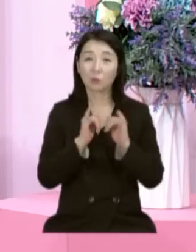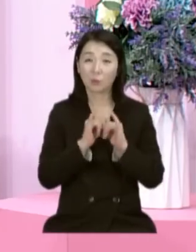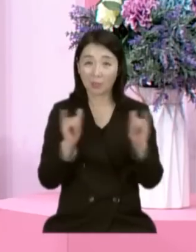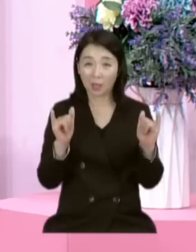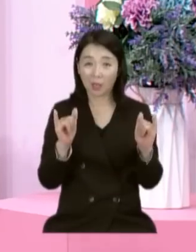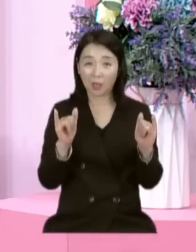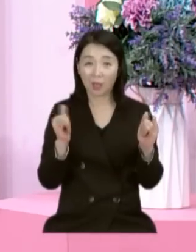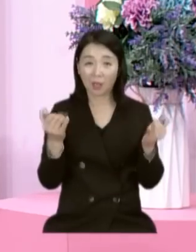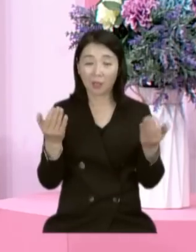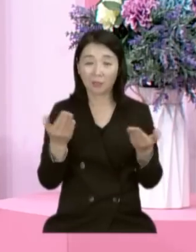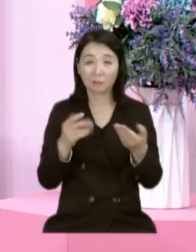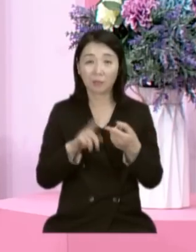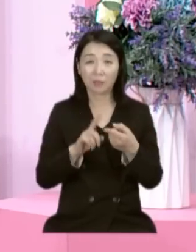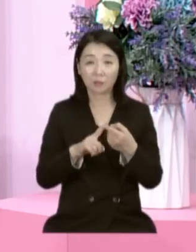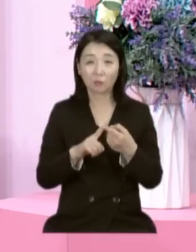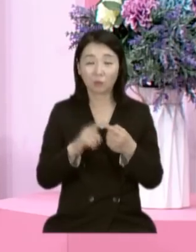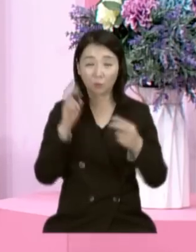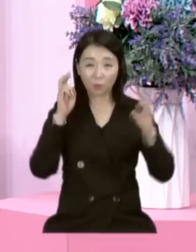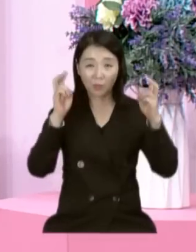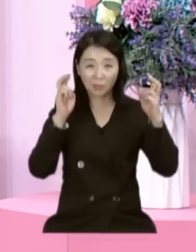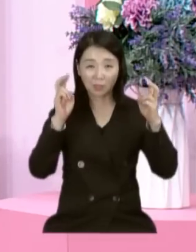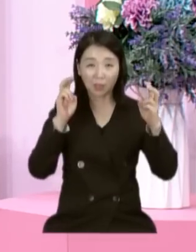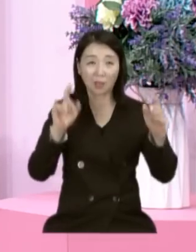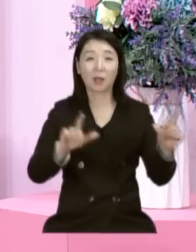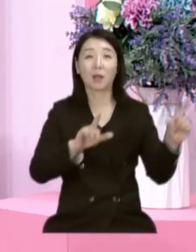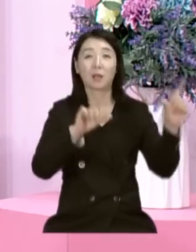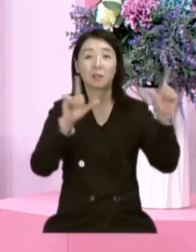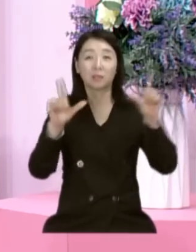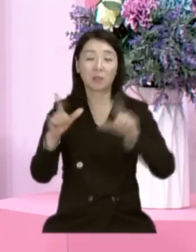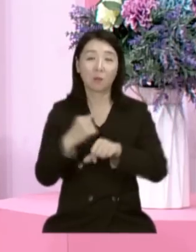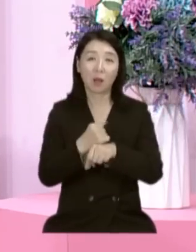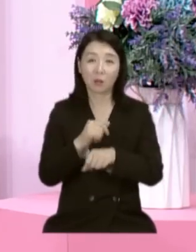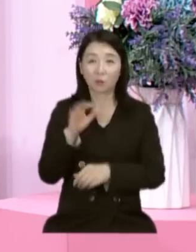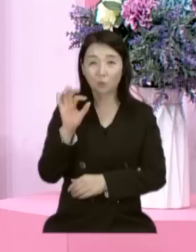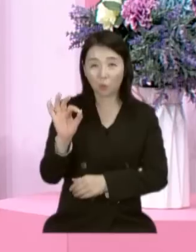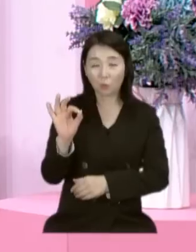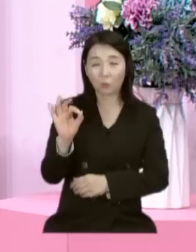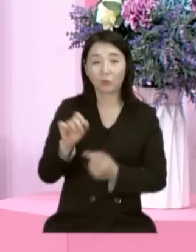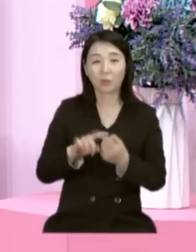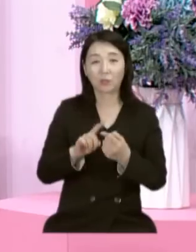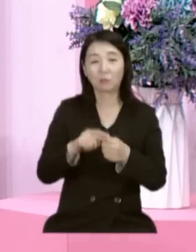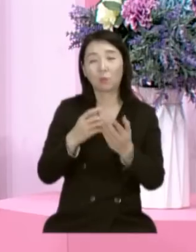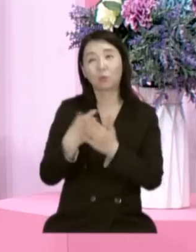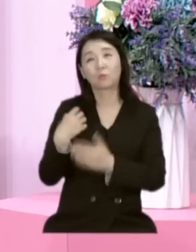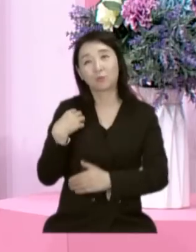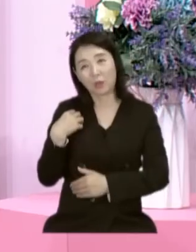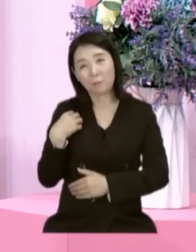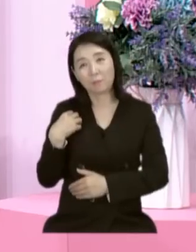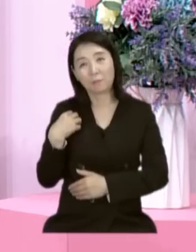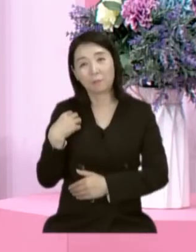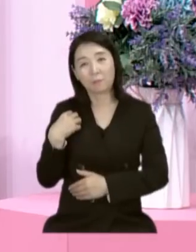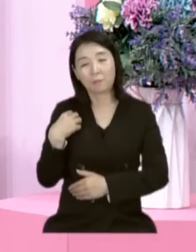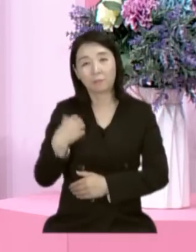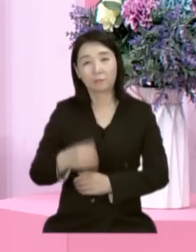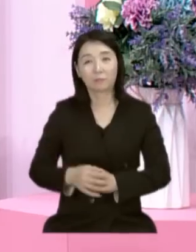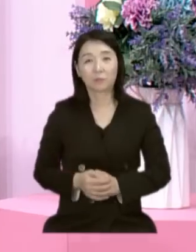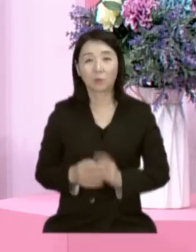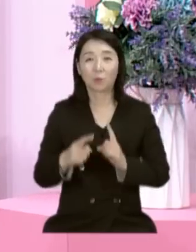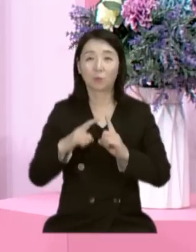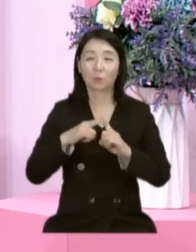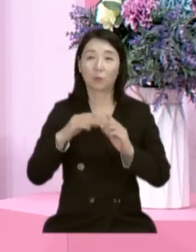이제 저희 회사가 그 생활하는 비용을 다 이렇게 부담을 하고 또